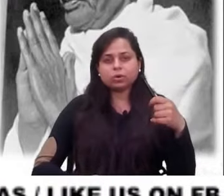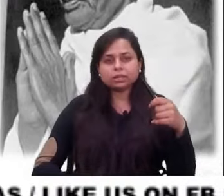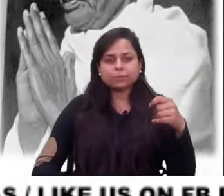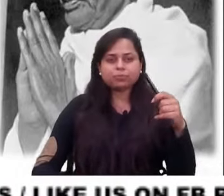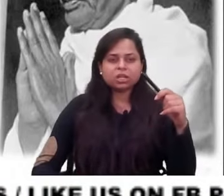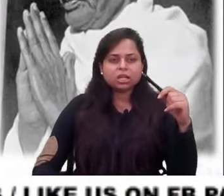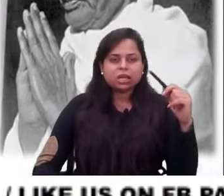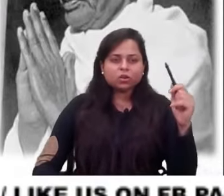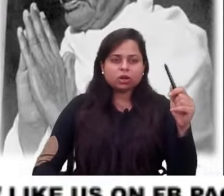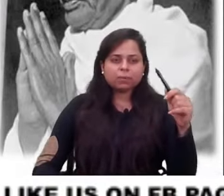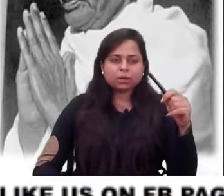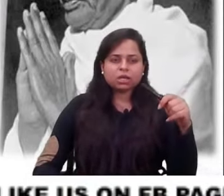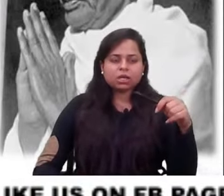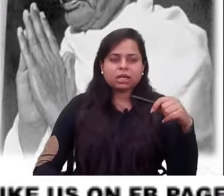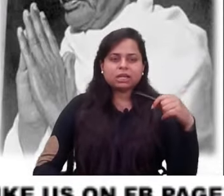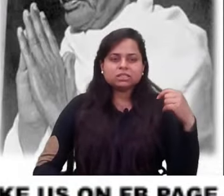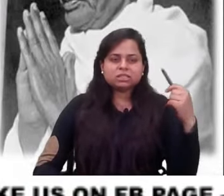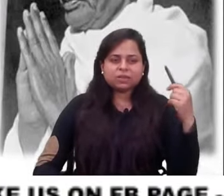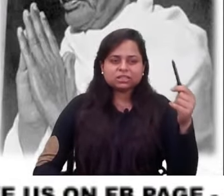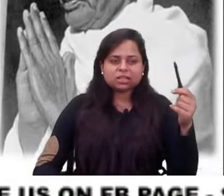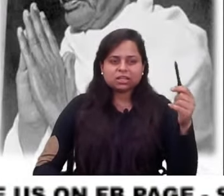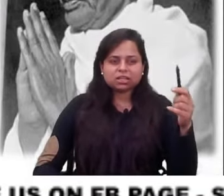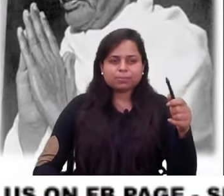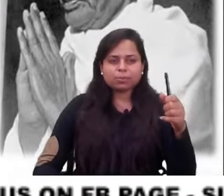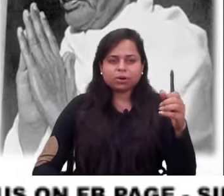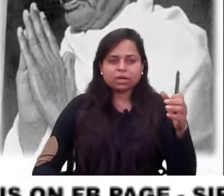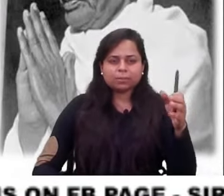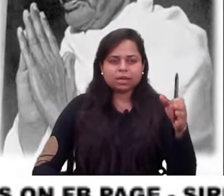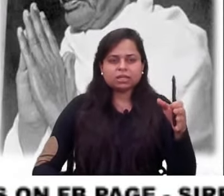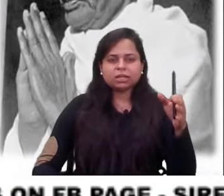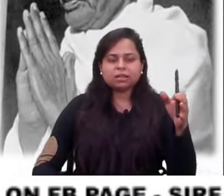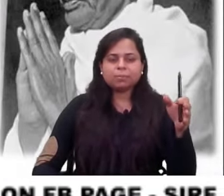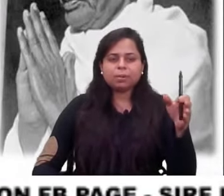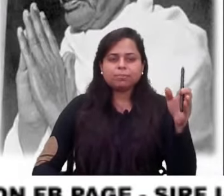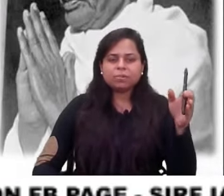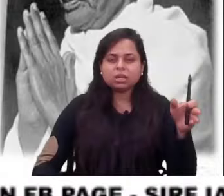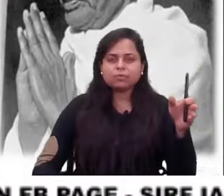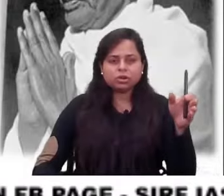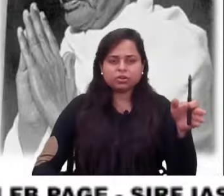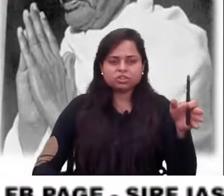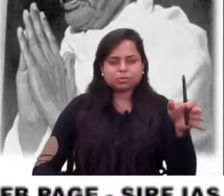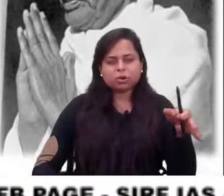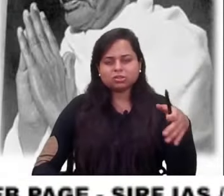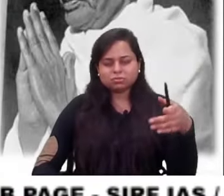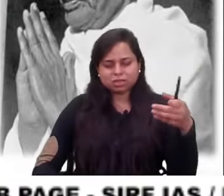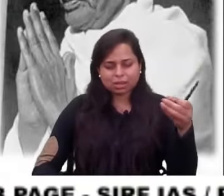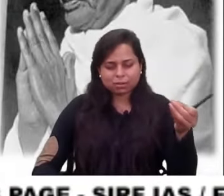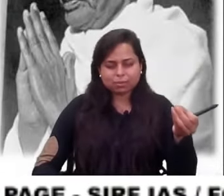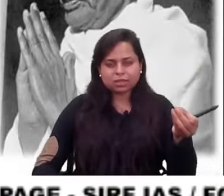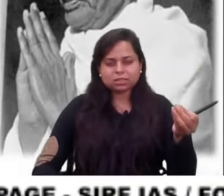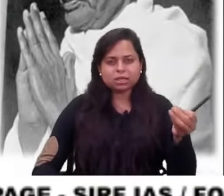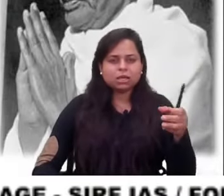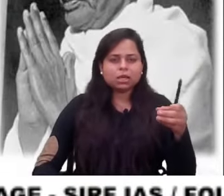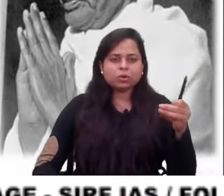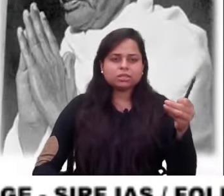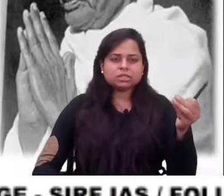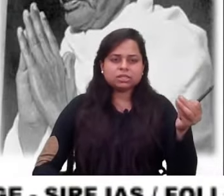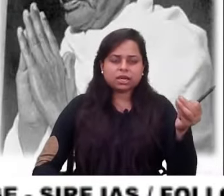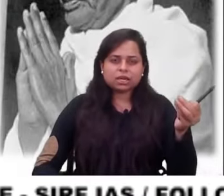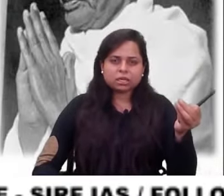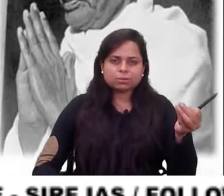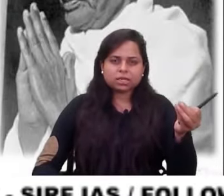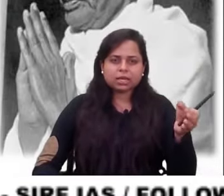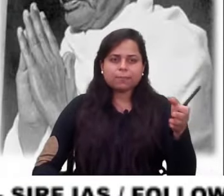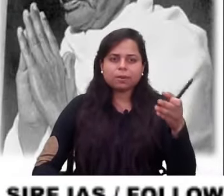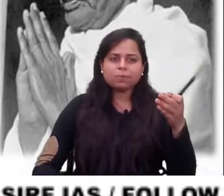बहुत लेट हो गए थे उन्हें अपना एनर्जी वेस्ट कर दी थी प्रभु घंटे में राधा डेवलपिंग मेरी फोन रिचार्ज बहुत टाइम बर्बाद किया कोई